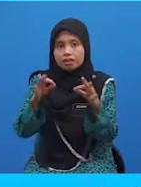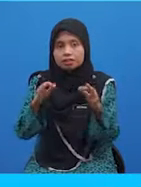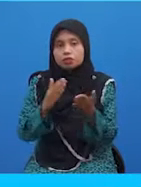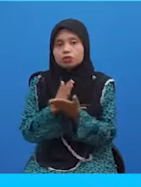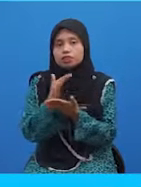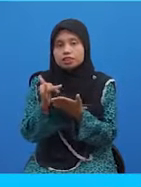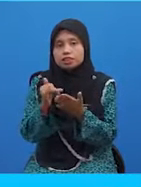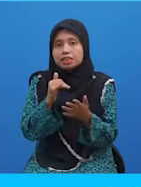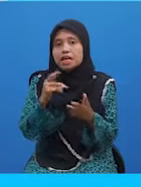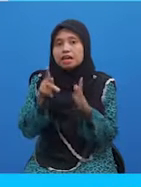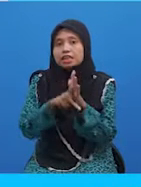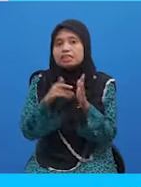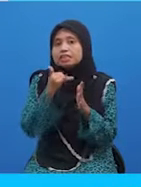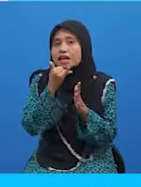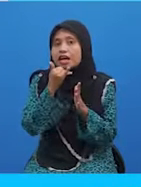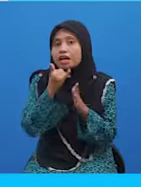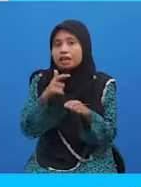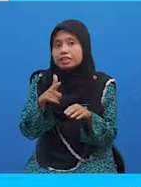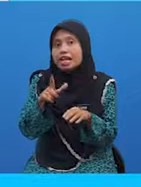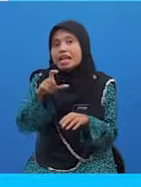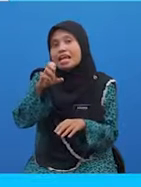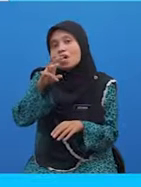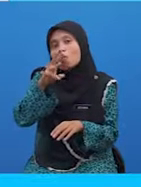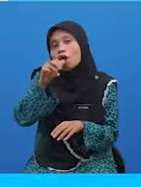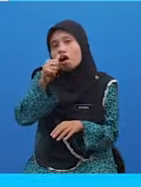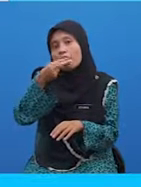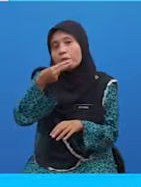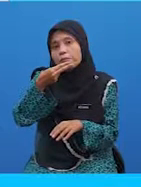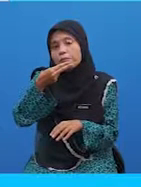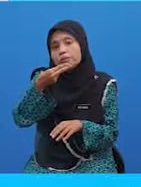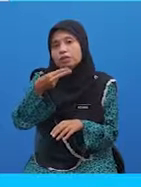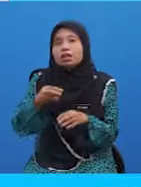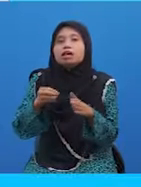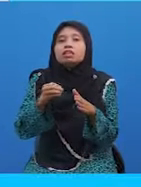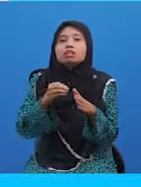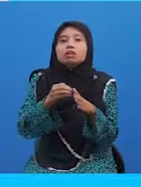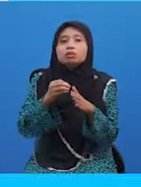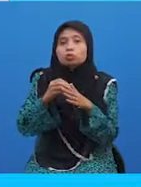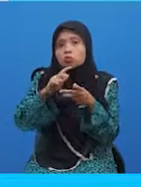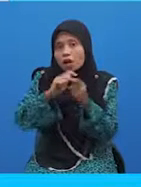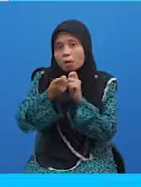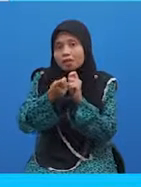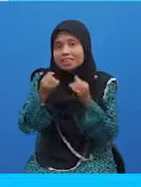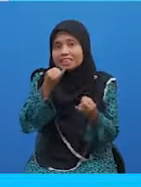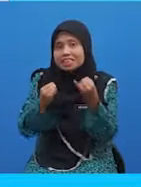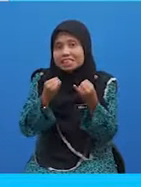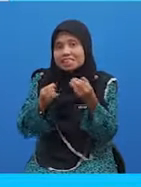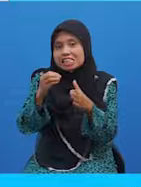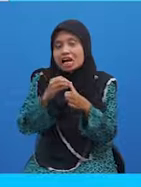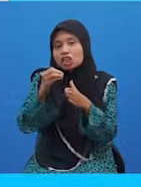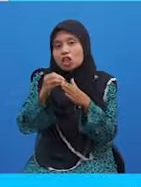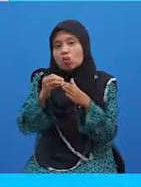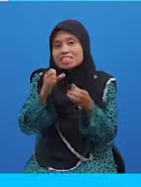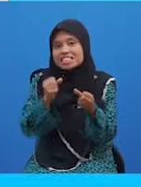seterusnya, kesalahan unsur lewah. Jika sekiranya iaitu kata hubung keterangan yang hadir serentak.